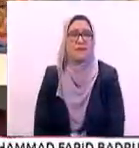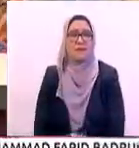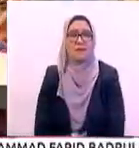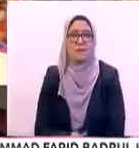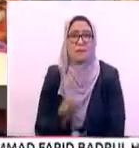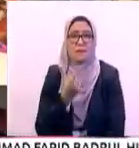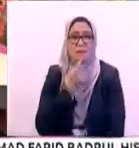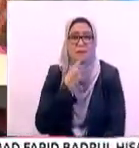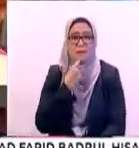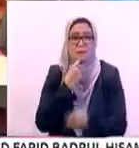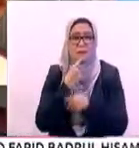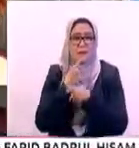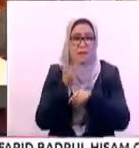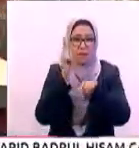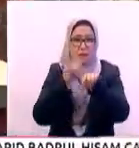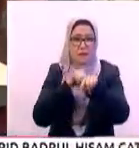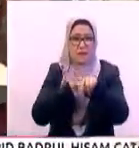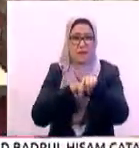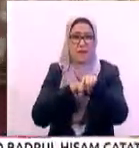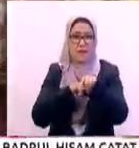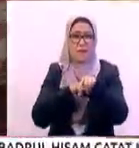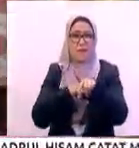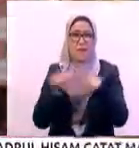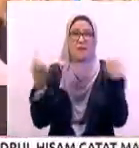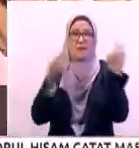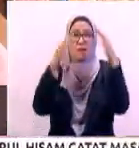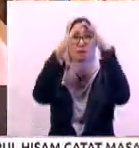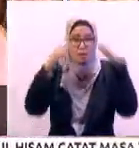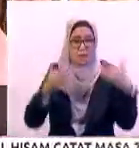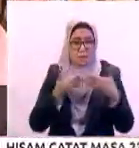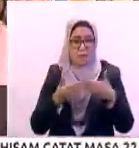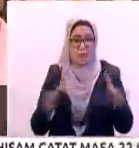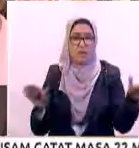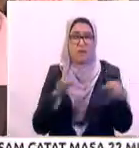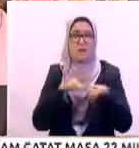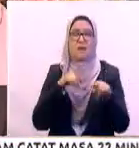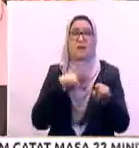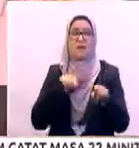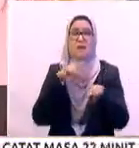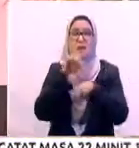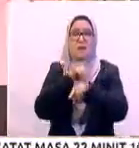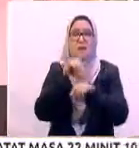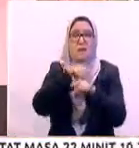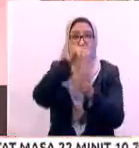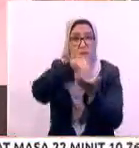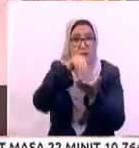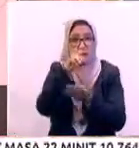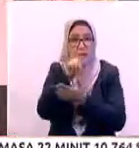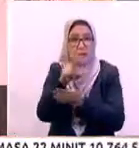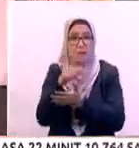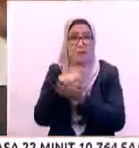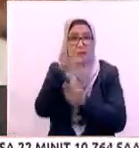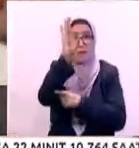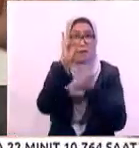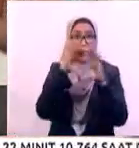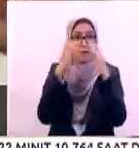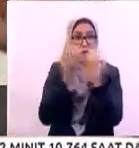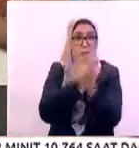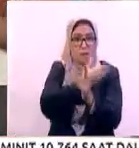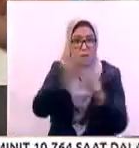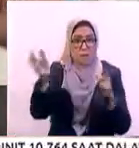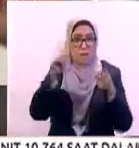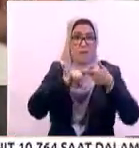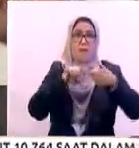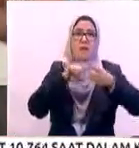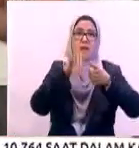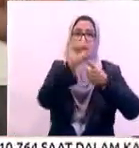Beliau menyatakannya pada Majlis Rumah Terbuka Selangor United di Ibu Negara. 9 kelab dipecat berkuat kuasa kami selalu adalah Kelab Bola Sepak Sam